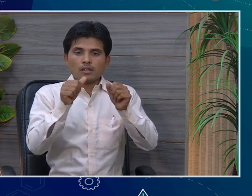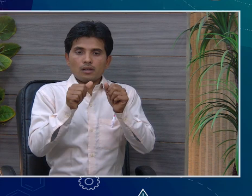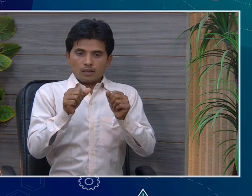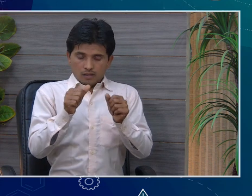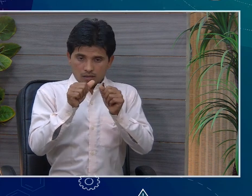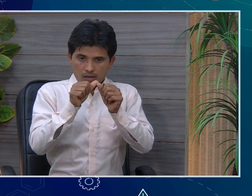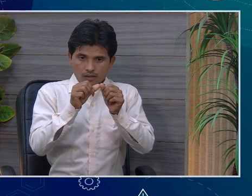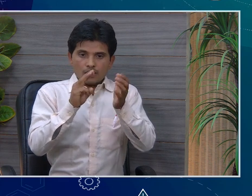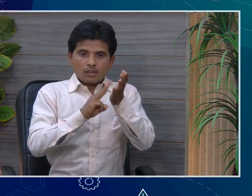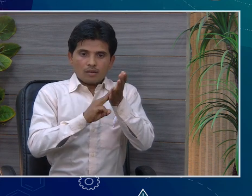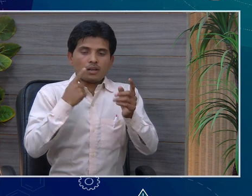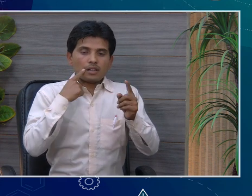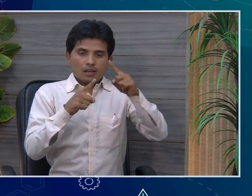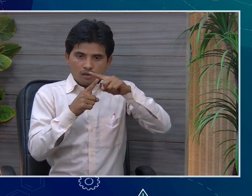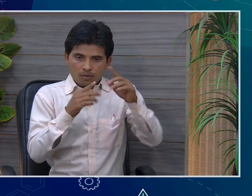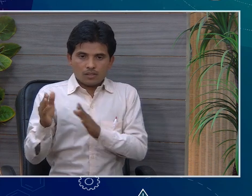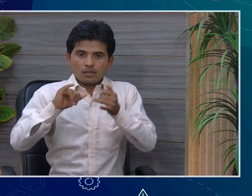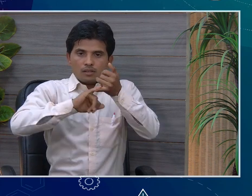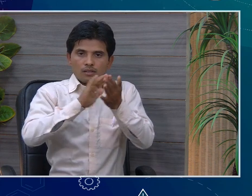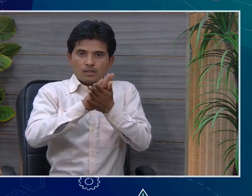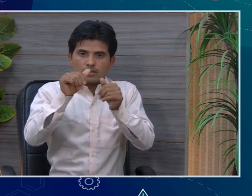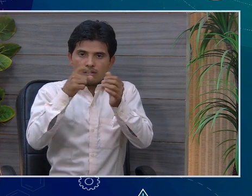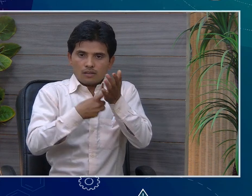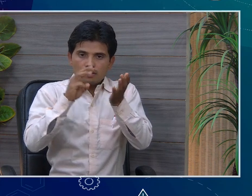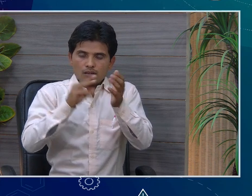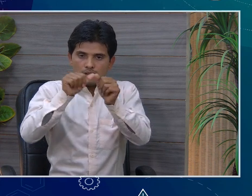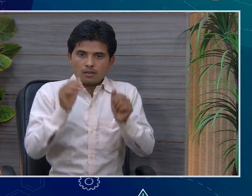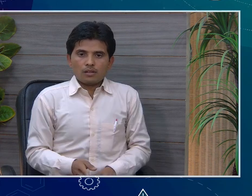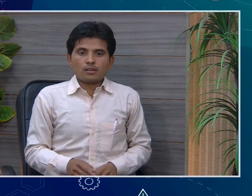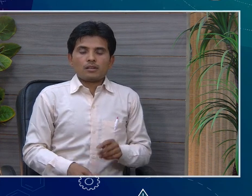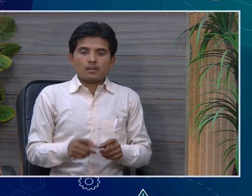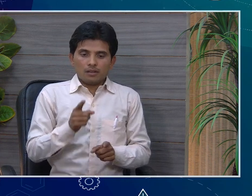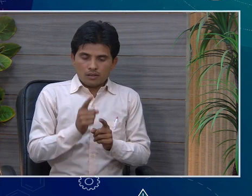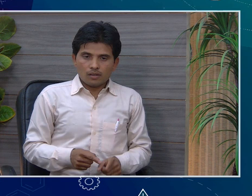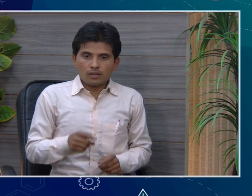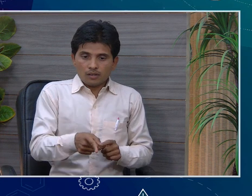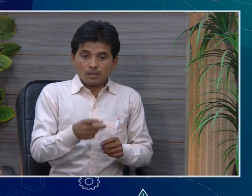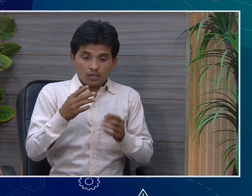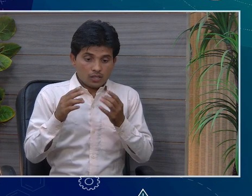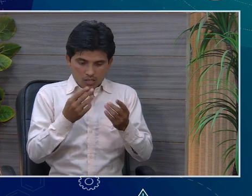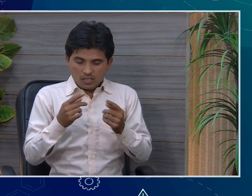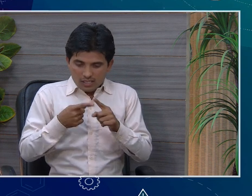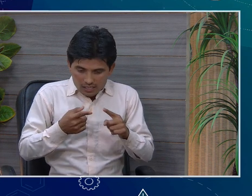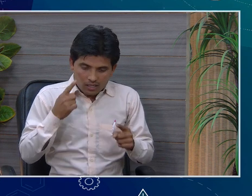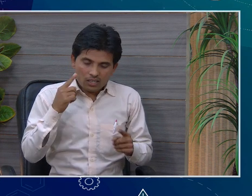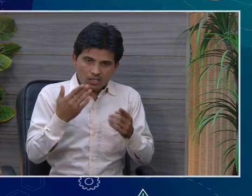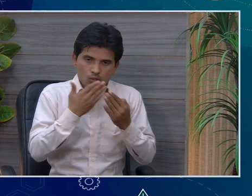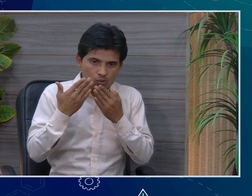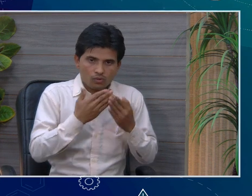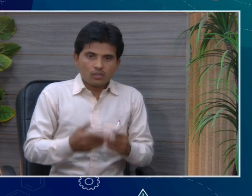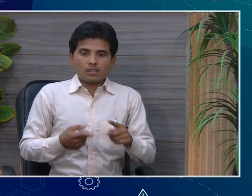हमारे विशेषज्ञ आप जो अमित शर्मा आप असिस्टेंट प्रोफेसर है डिस्टिक इंस्टीट्यूट आफ एजुकेशन एंड ट्रेंनिंग